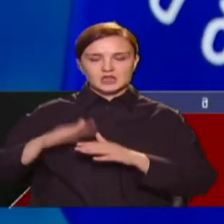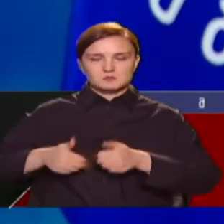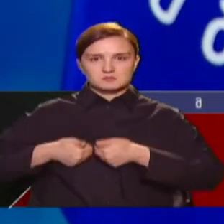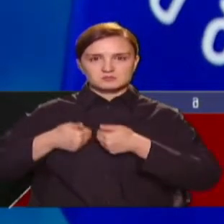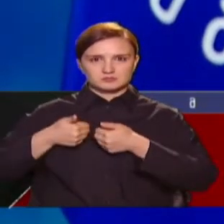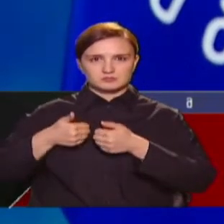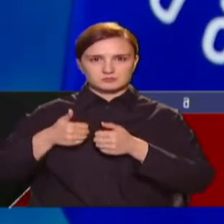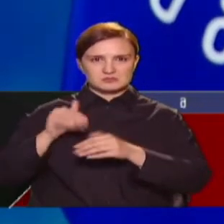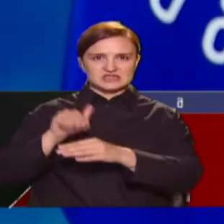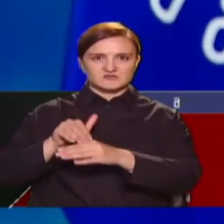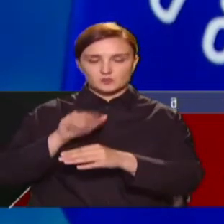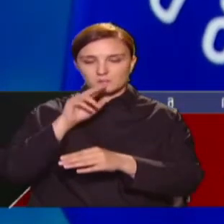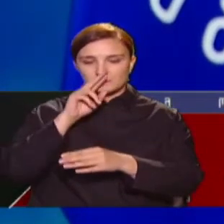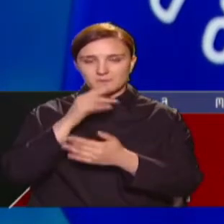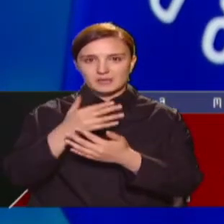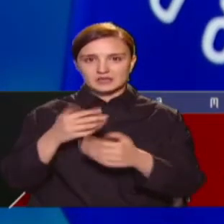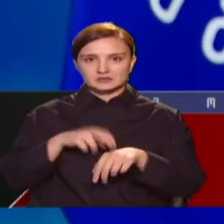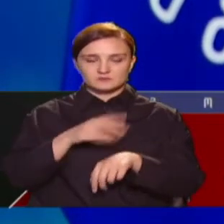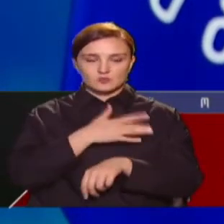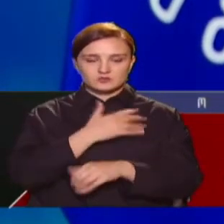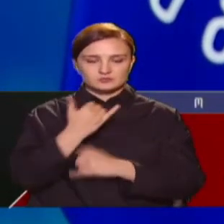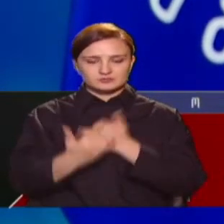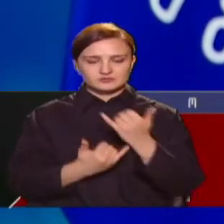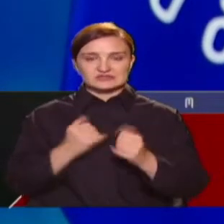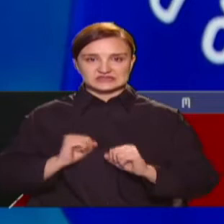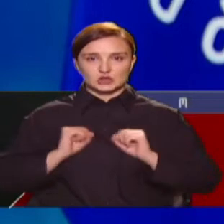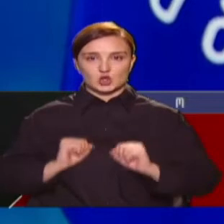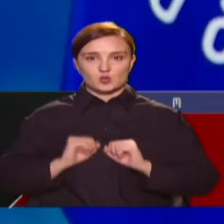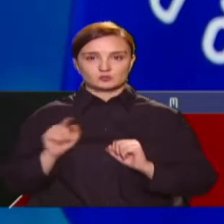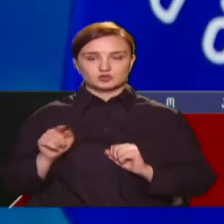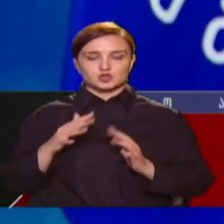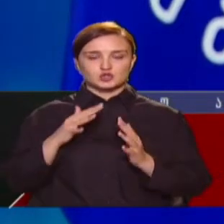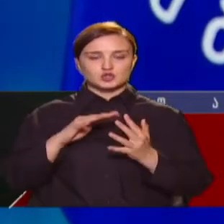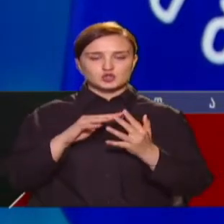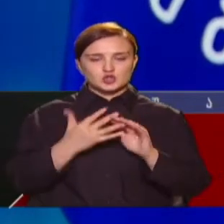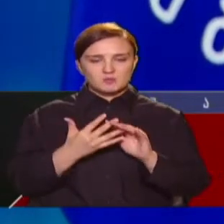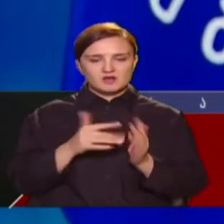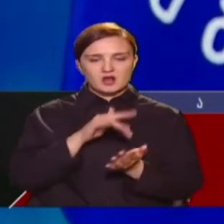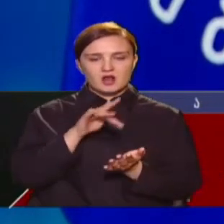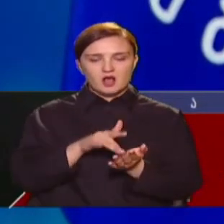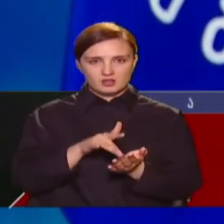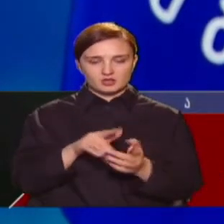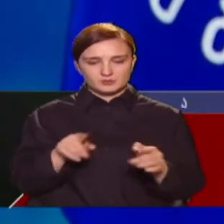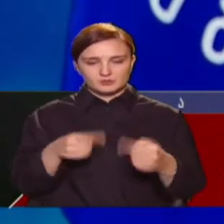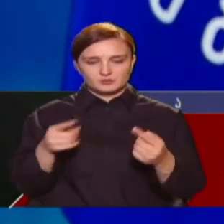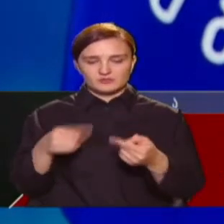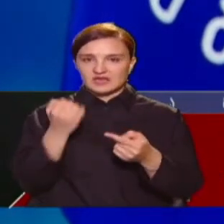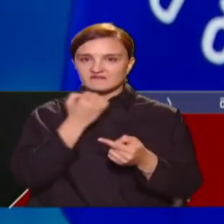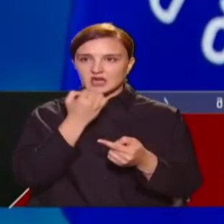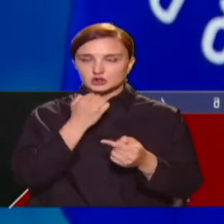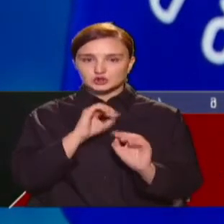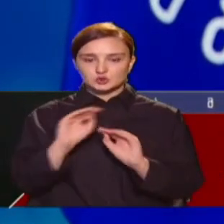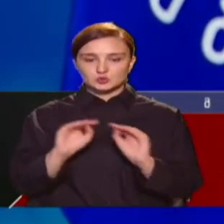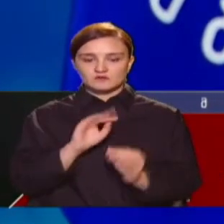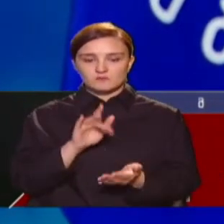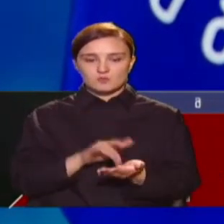თუნდაც მედიკამენტები და სამედიცინო მომსახურება. ცდილობს, რომ ყველგან სოფელსა თუ ქალაქში გააუმჯობესოს ინფრასტრუქტურა, რომ